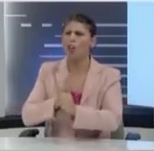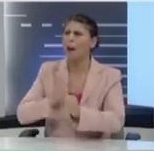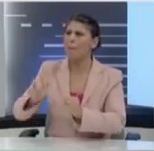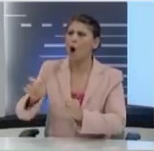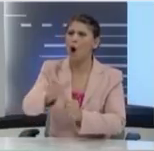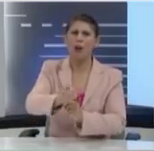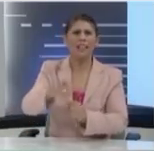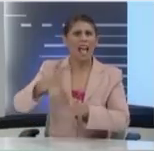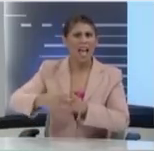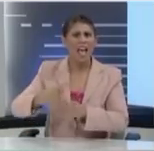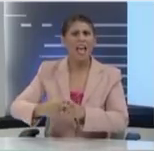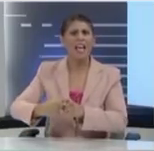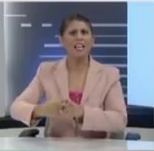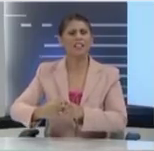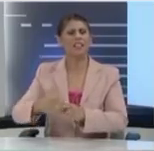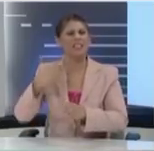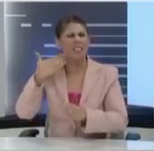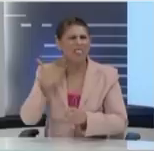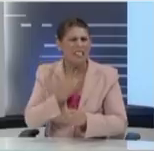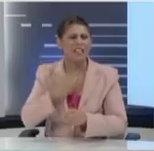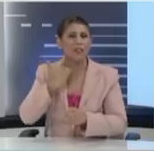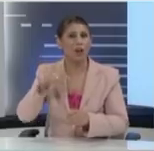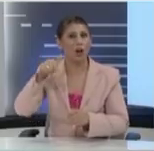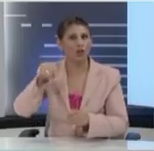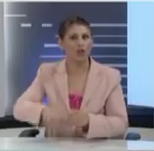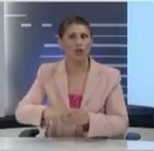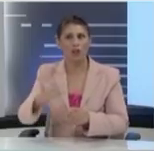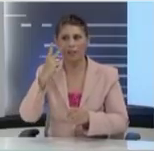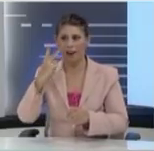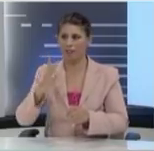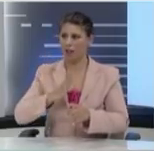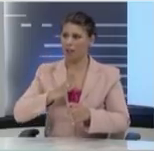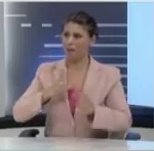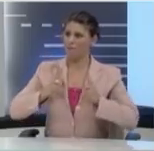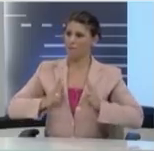άδικα τα σπασμένα ενός κρεοκοπημένου πολιτικού και οικονομικού συστήματος.